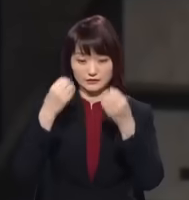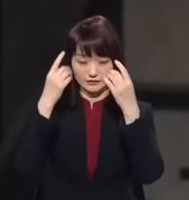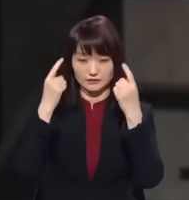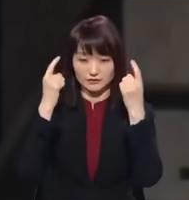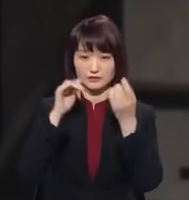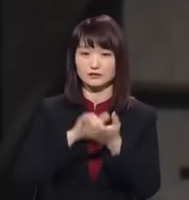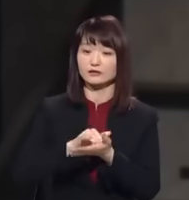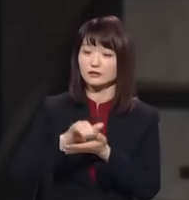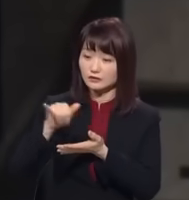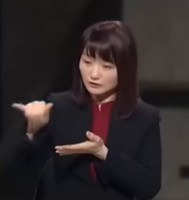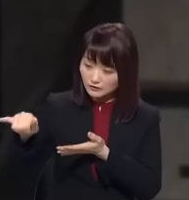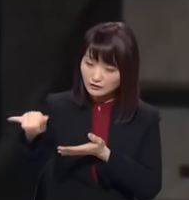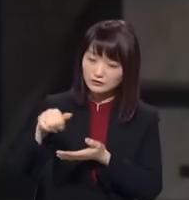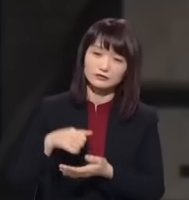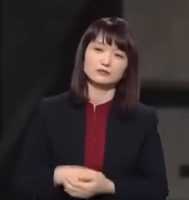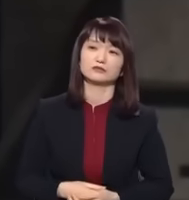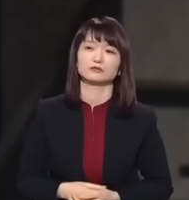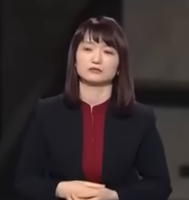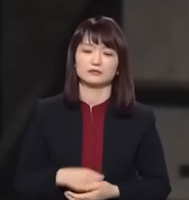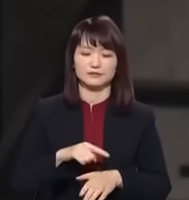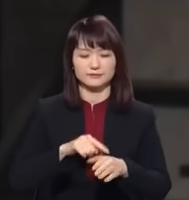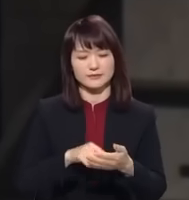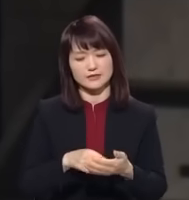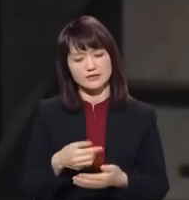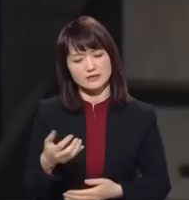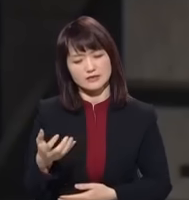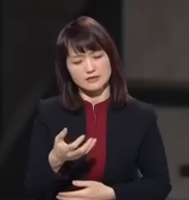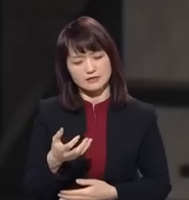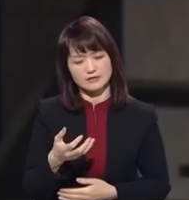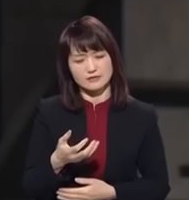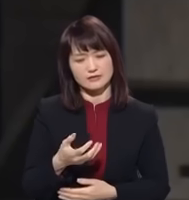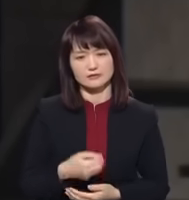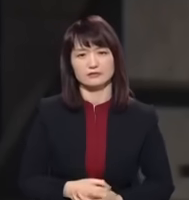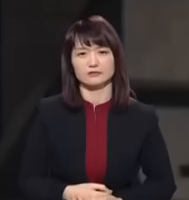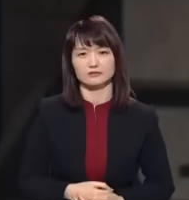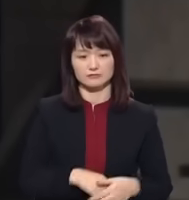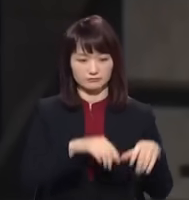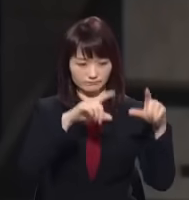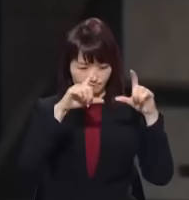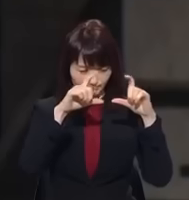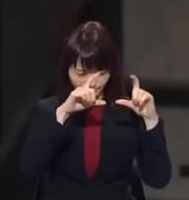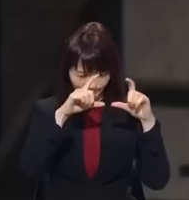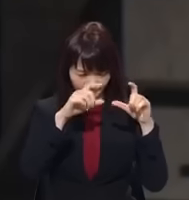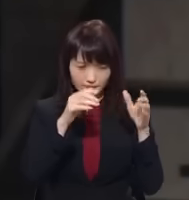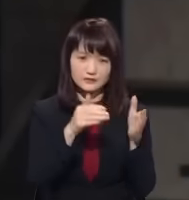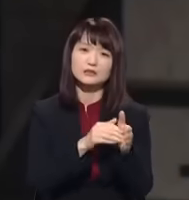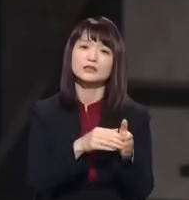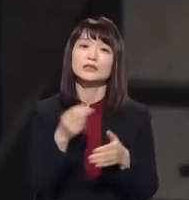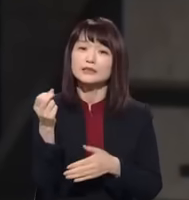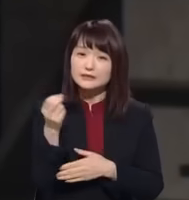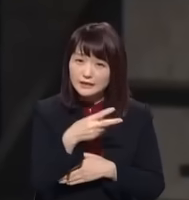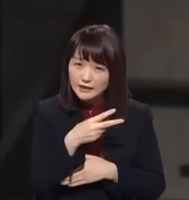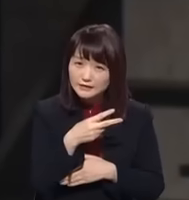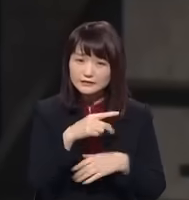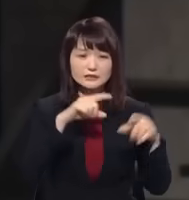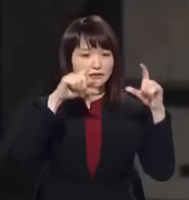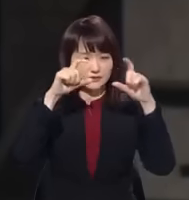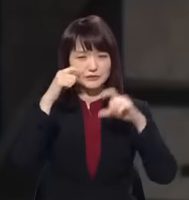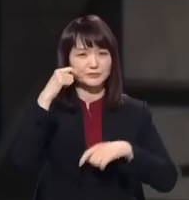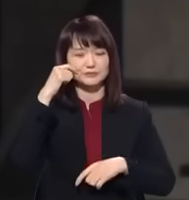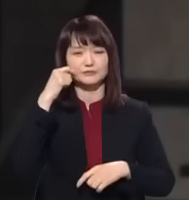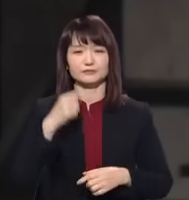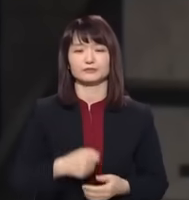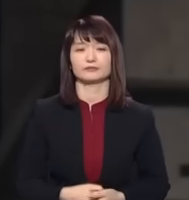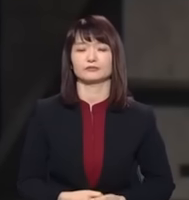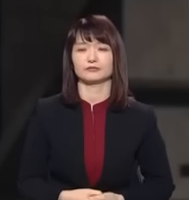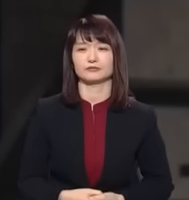있는 상황에서도 계속 속이 상한 거예요. 왜냐하면 저거 다 사진 찍었는데 저거 다시 또 할 수도 없는 거 아닙니까? 예. 그래서